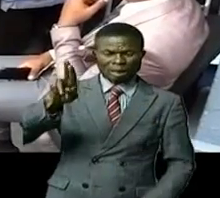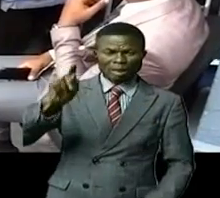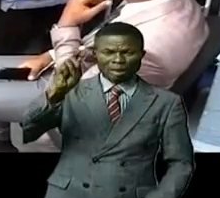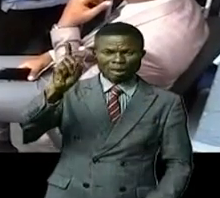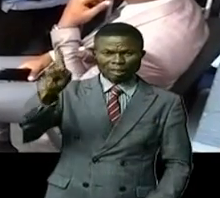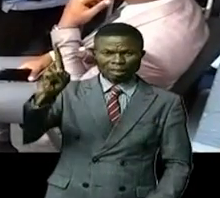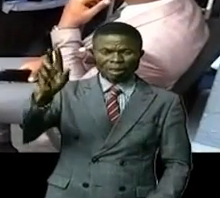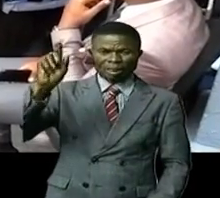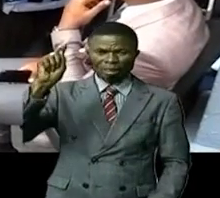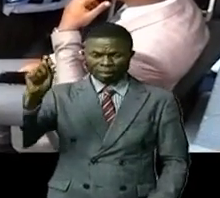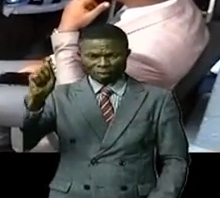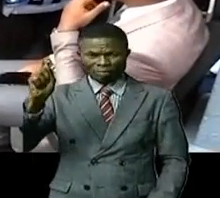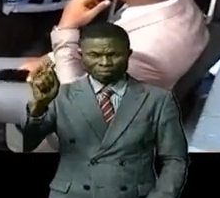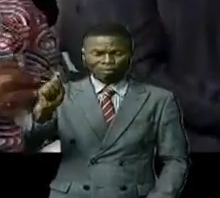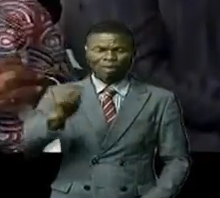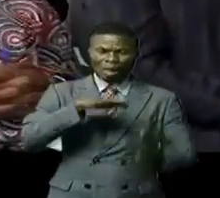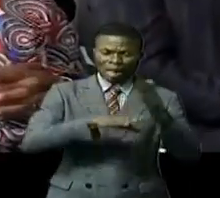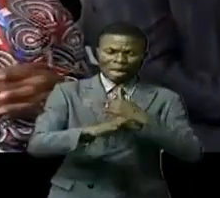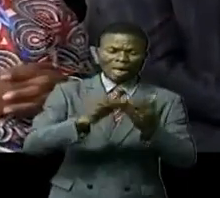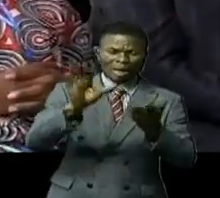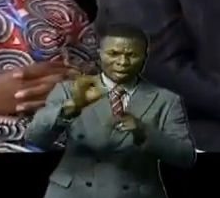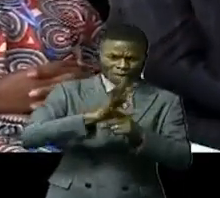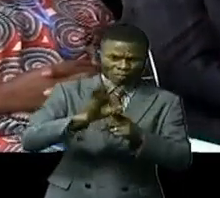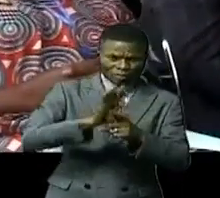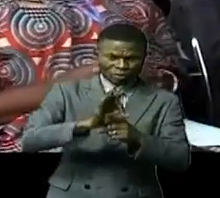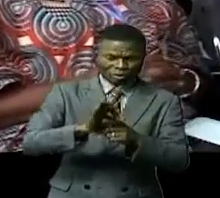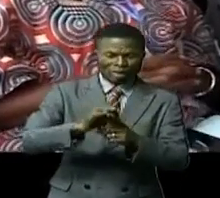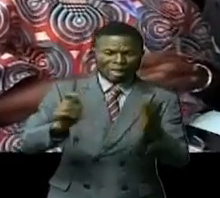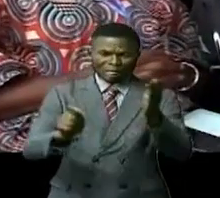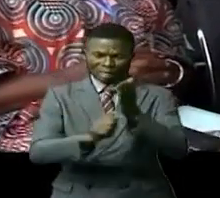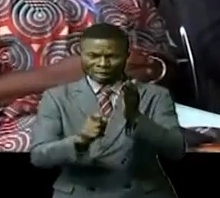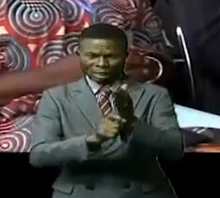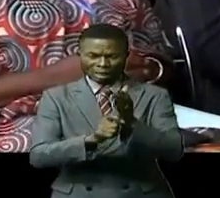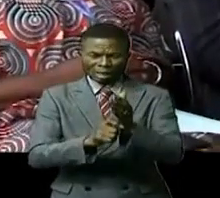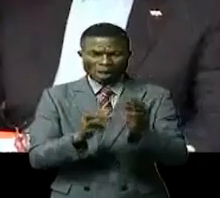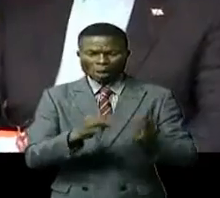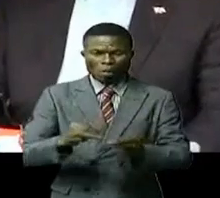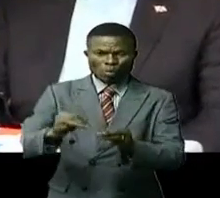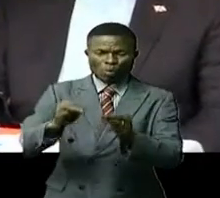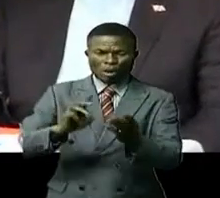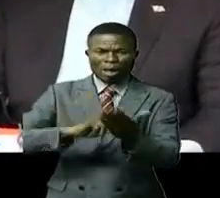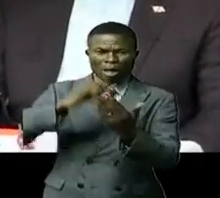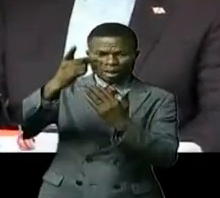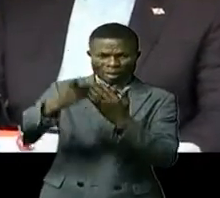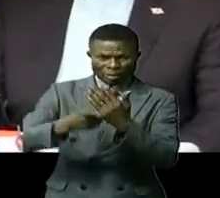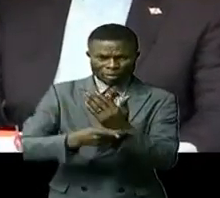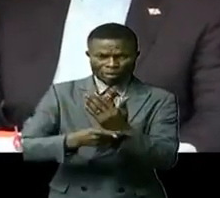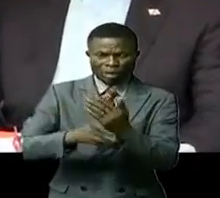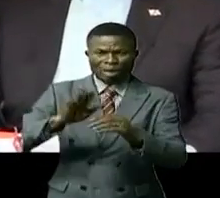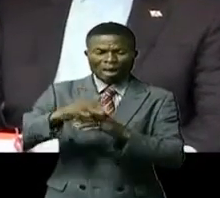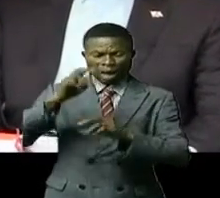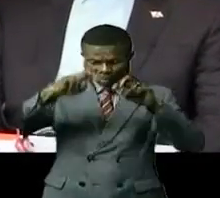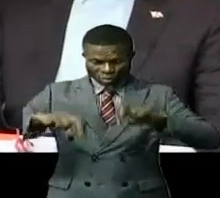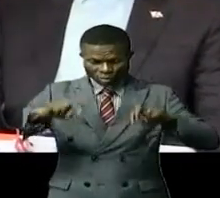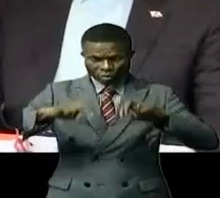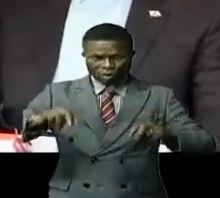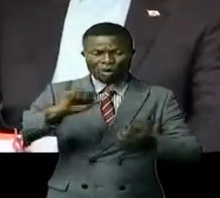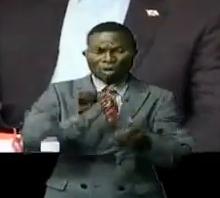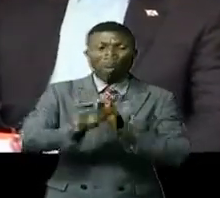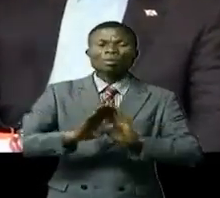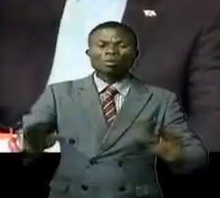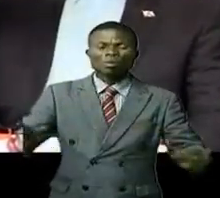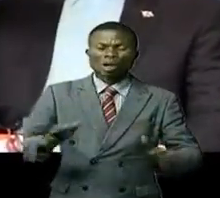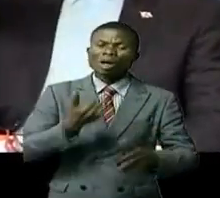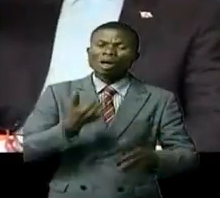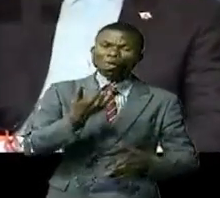était retourné à l'école pour apprendre des stratégies et élaborer un plan après avoir examiné leurs capacités et